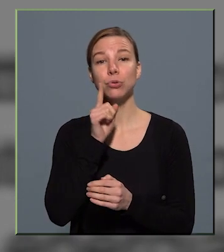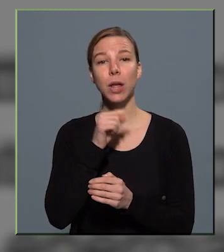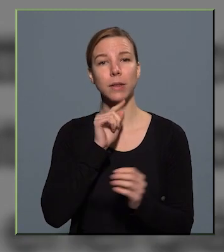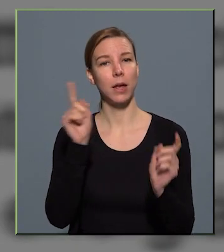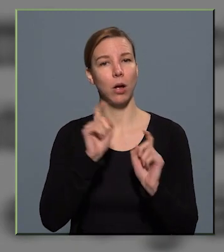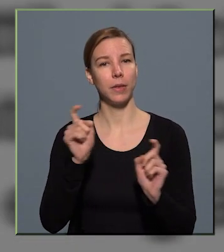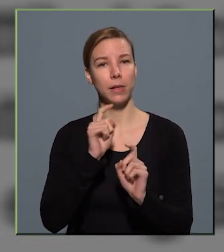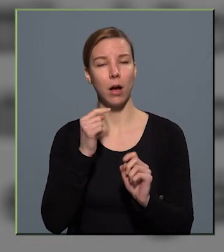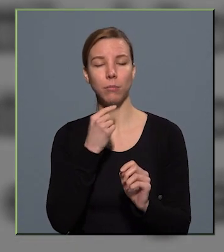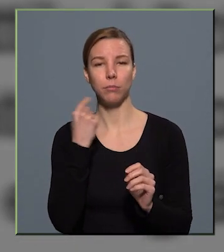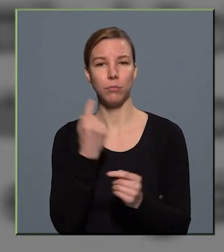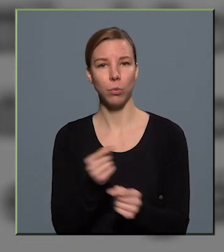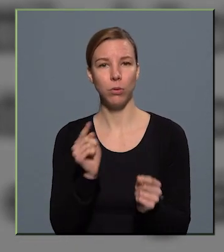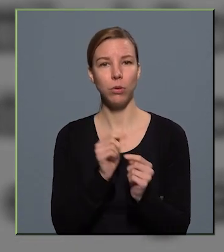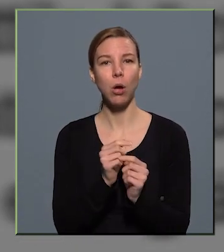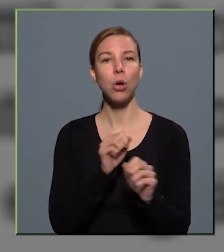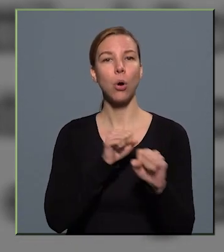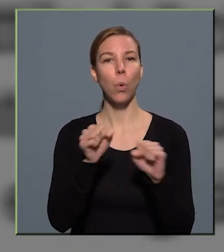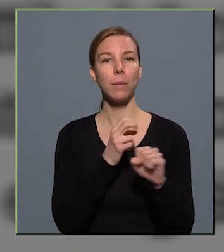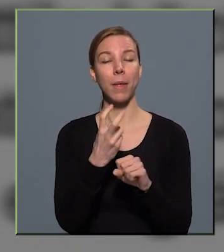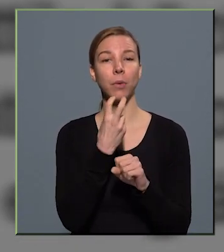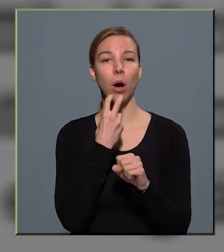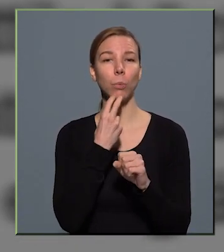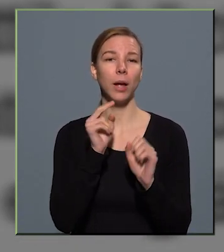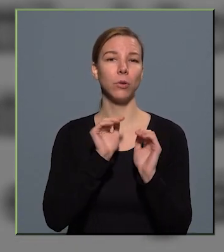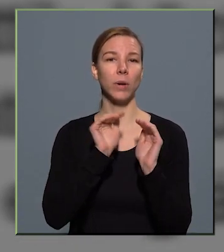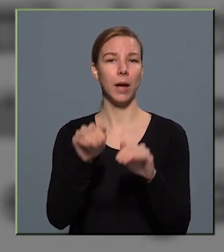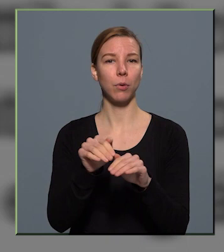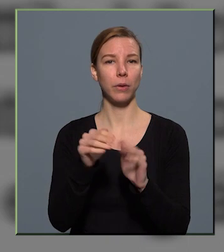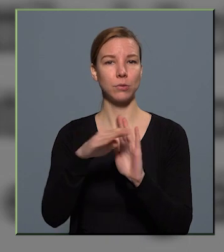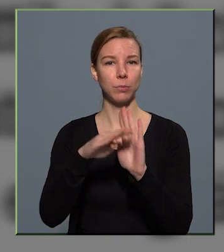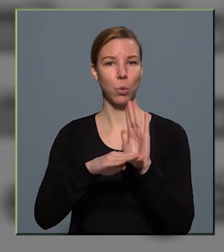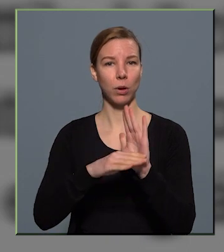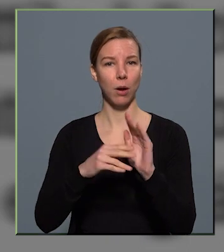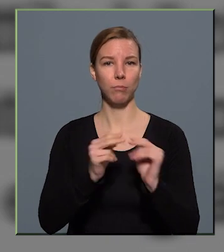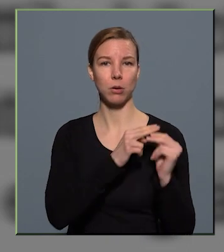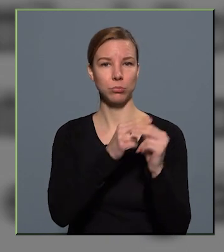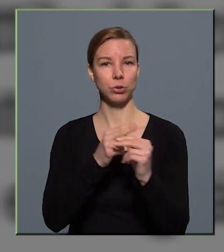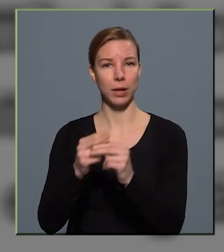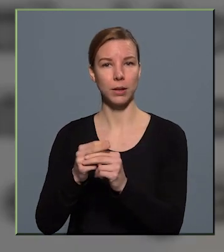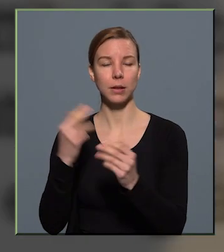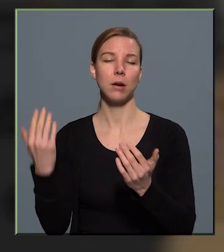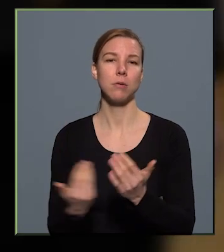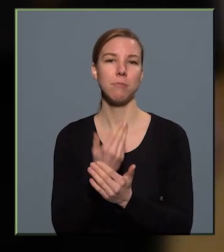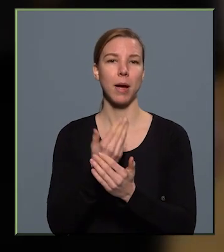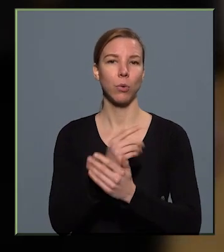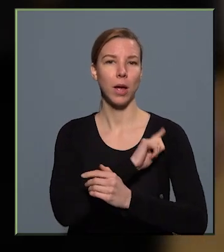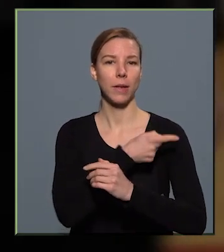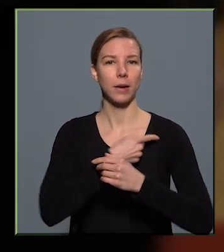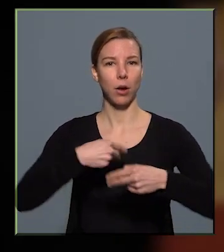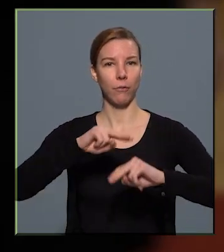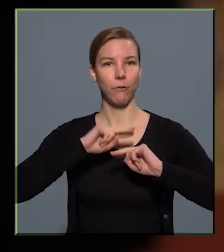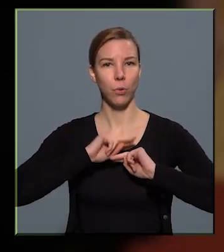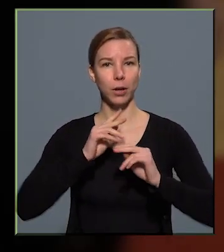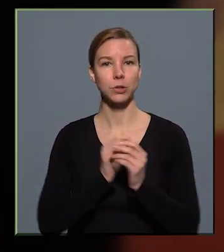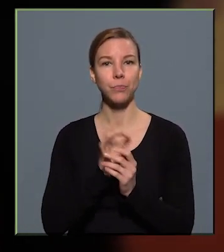a kormány akkumulátor támogatási programmal is segíti a megújuló energiák befogadását. A Boysen csoport